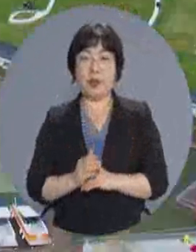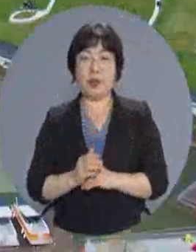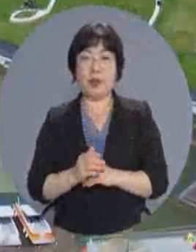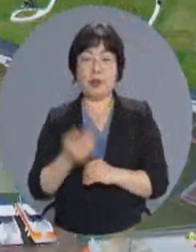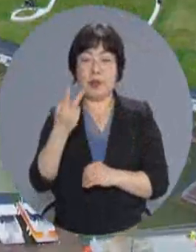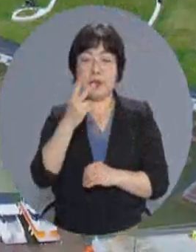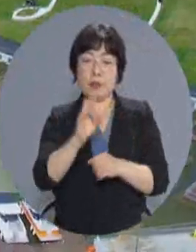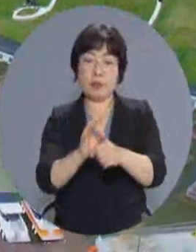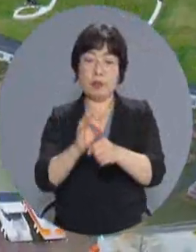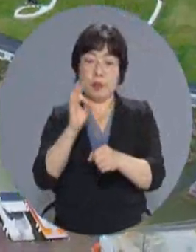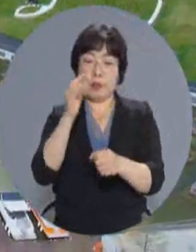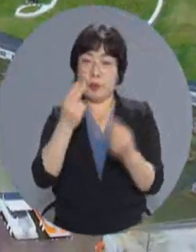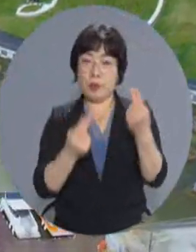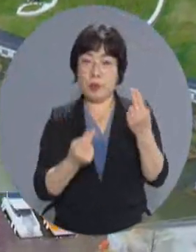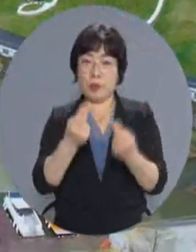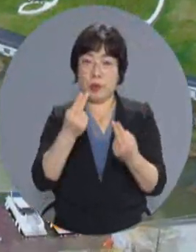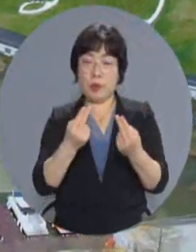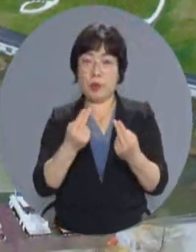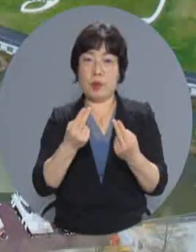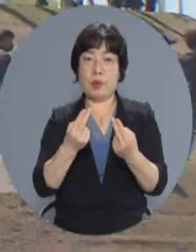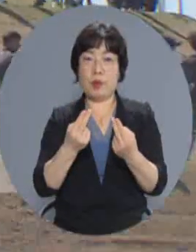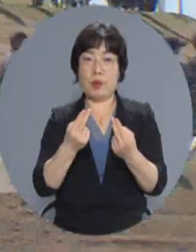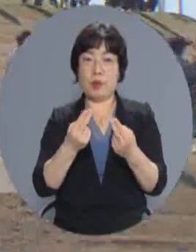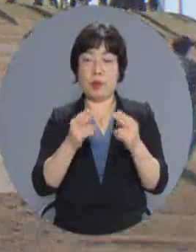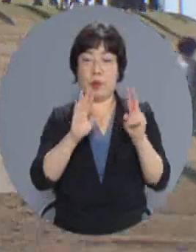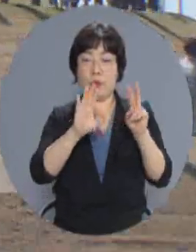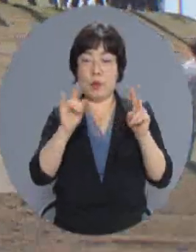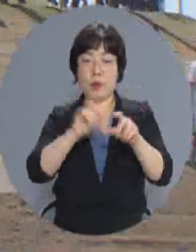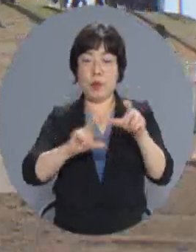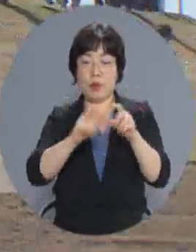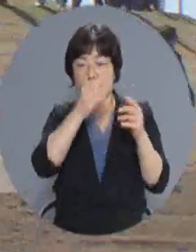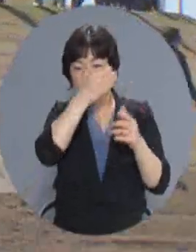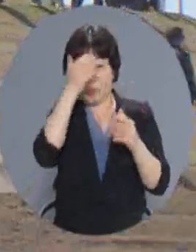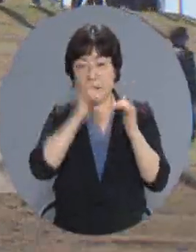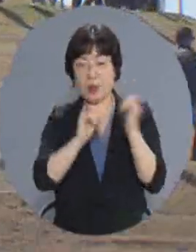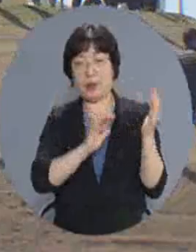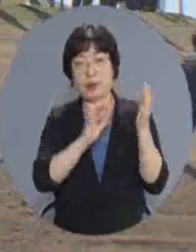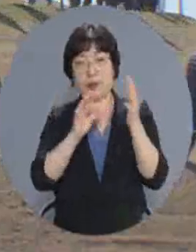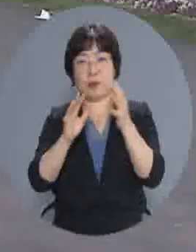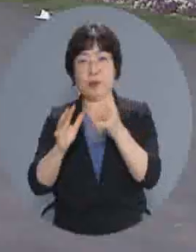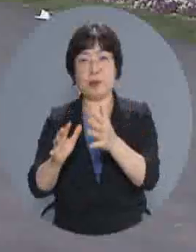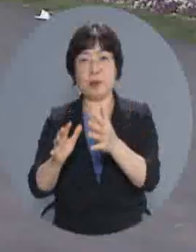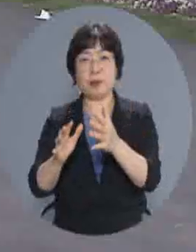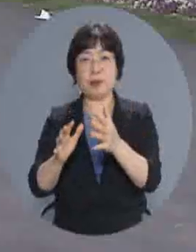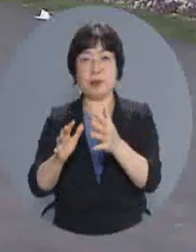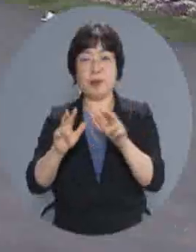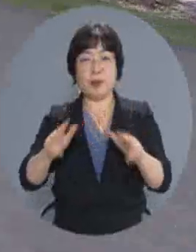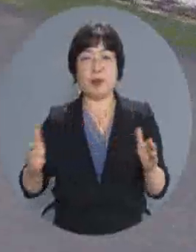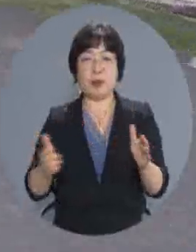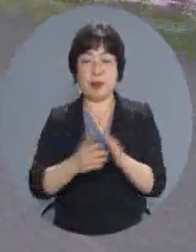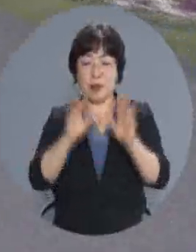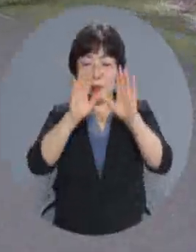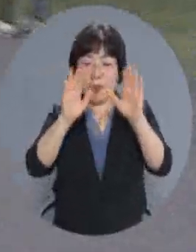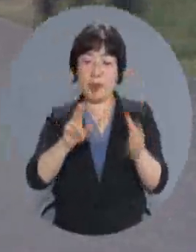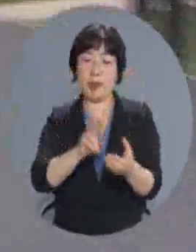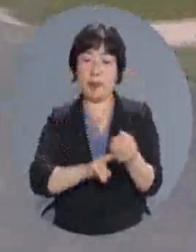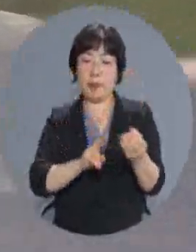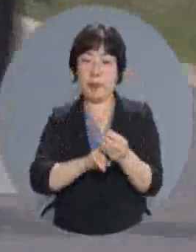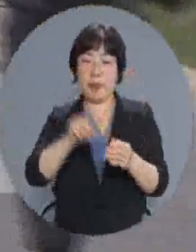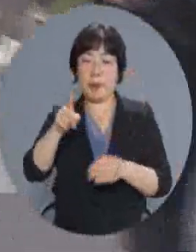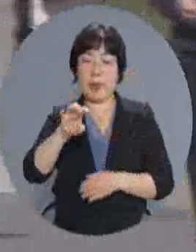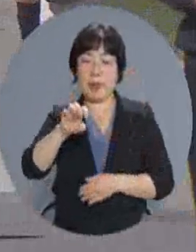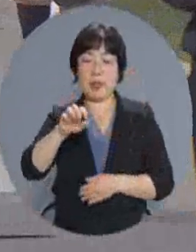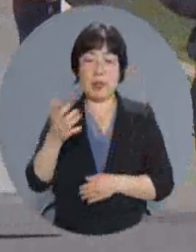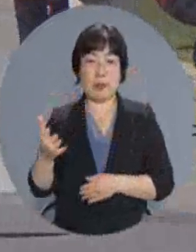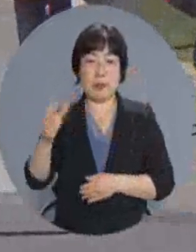지난 2013년 박람회와 비교하면 두 배 넘는 관람객이 방문했습니다. 현재까지 박람회 매출액은